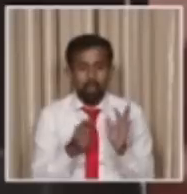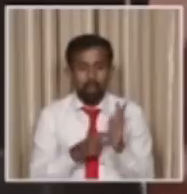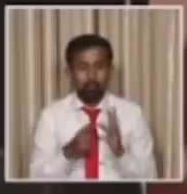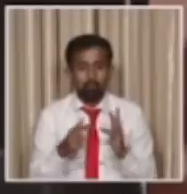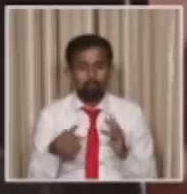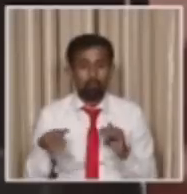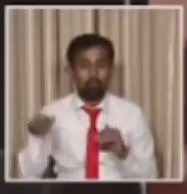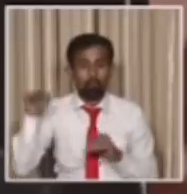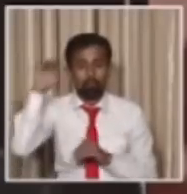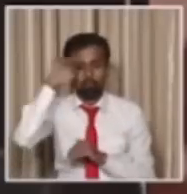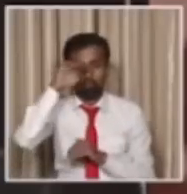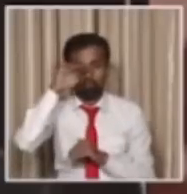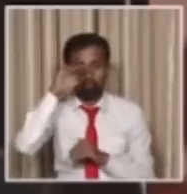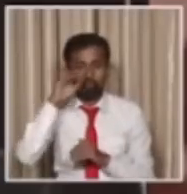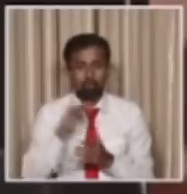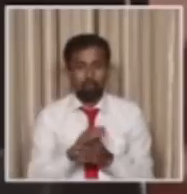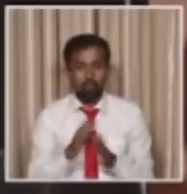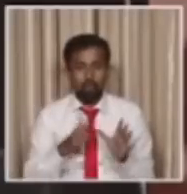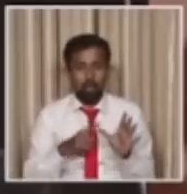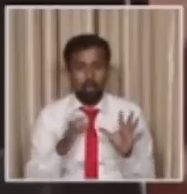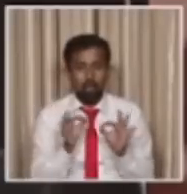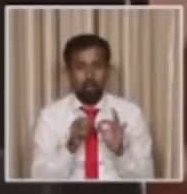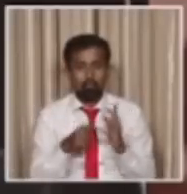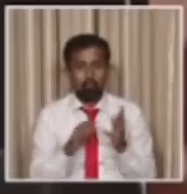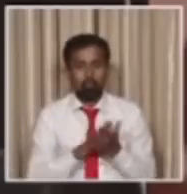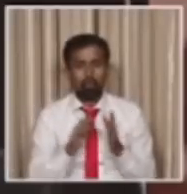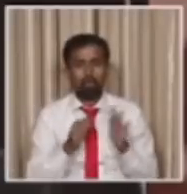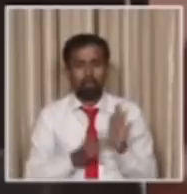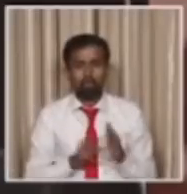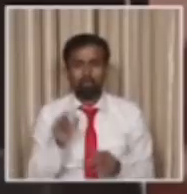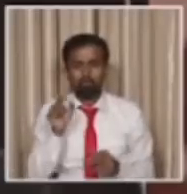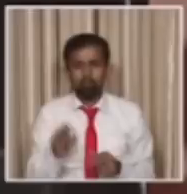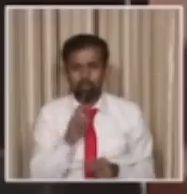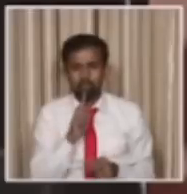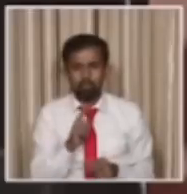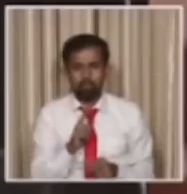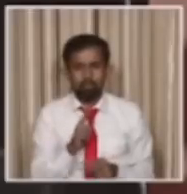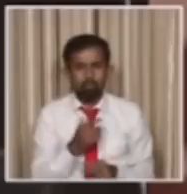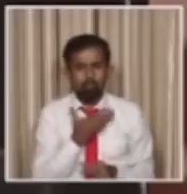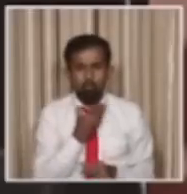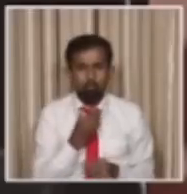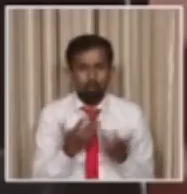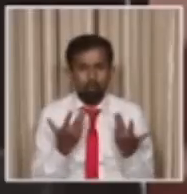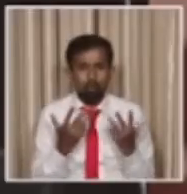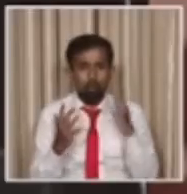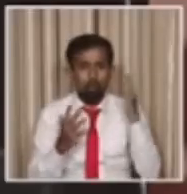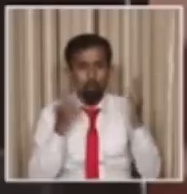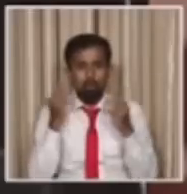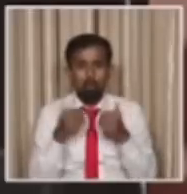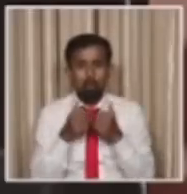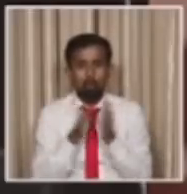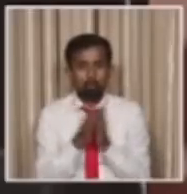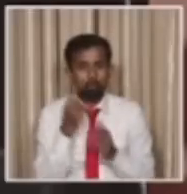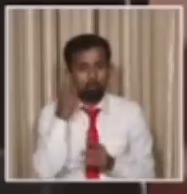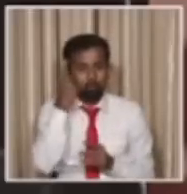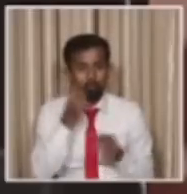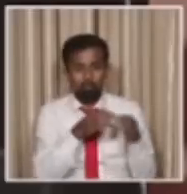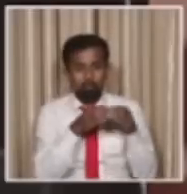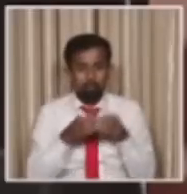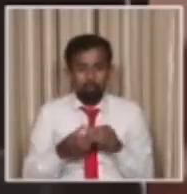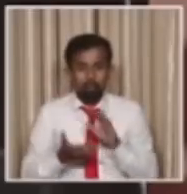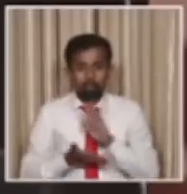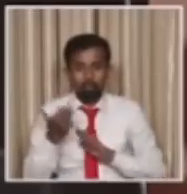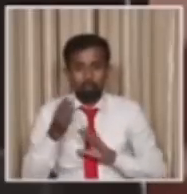උදින් හිටියා. අබුහින් කියන්නේ මිත්‍යාවක් නෙමෙයි. ලෝකේ තියෙන ඕනෑම බුද්ධ්‍යංශයක